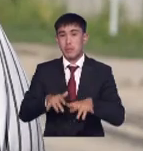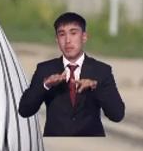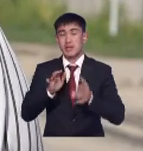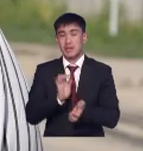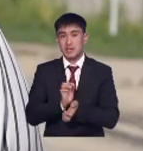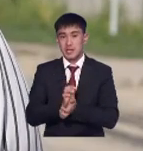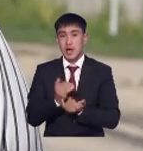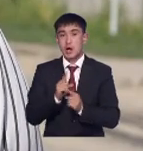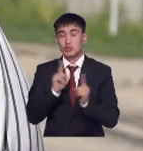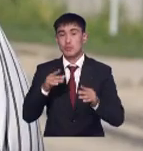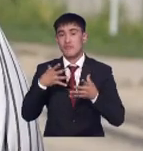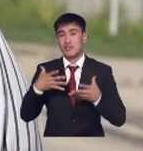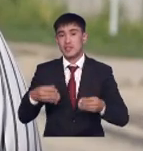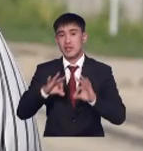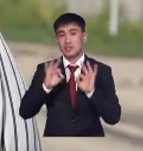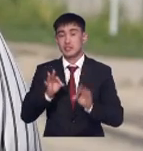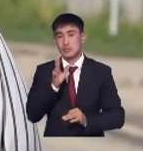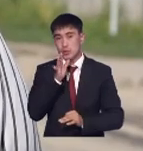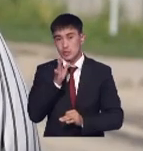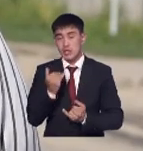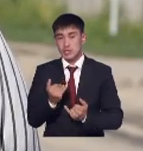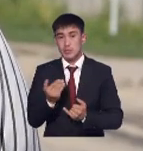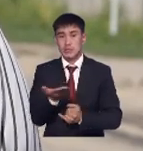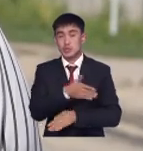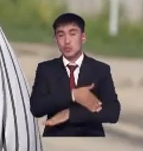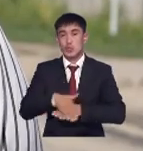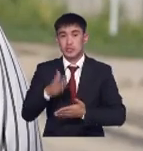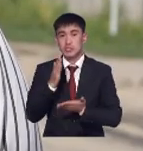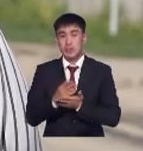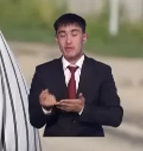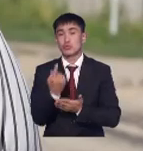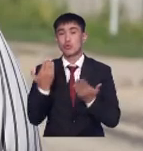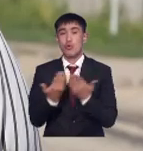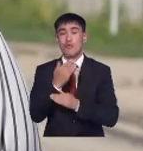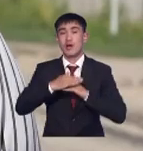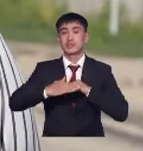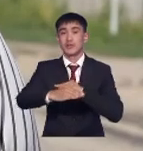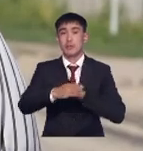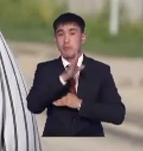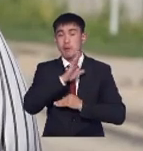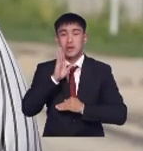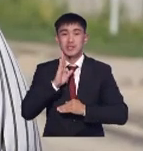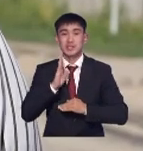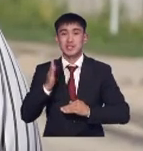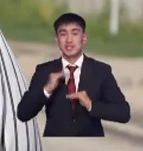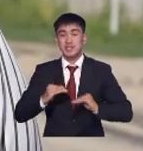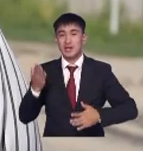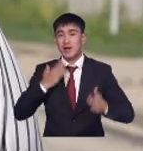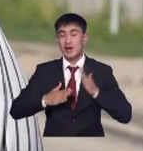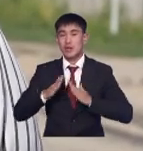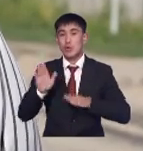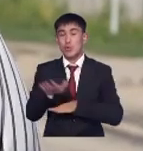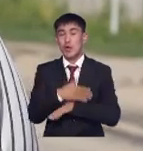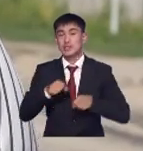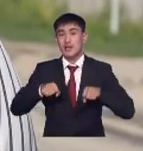и грязи, особенно в весенние и осенние периоды. Теперь на наших улицах появился новый асфальт. Мамы и дети очень рады. Они гуляют с колясками,